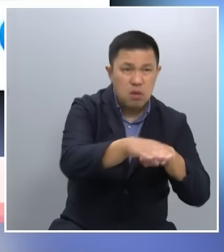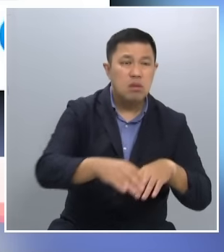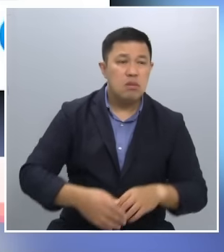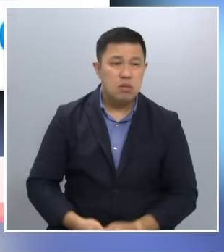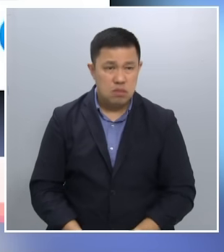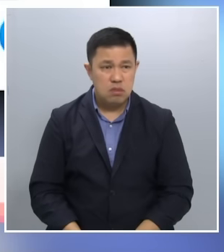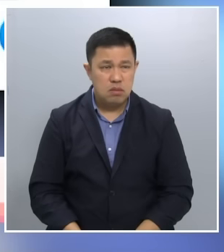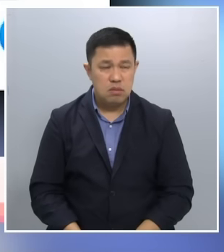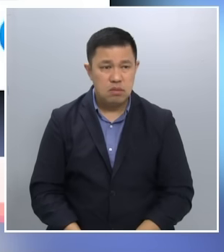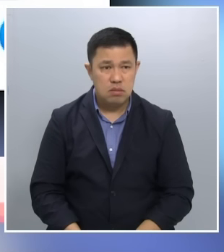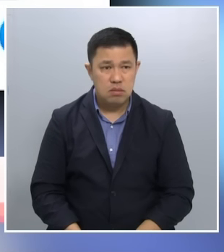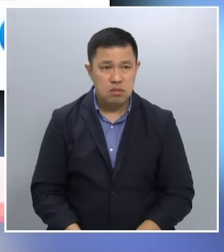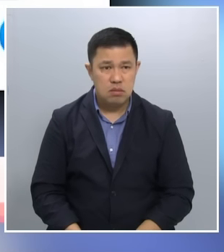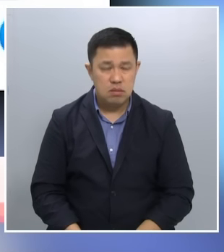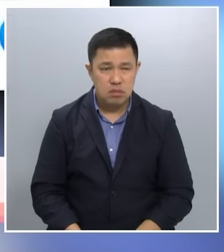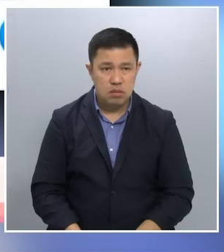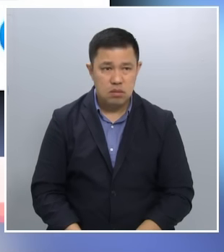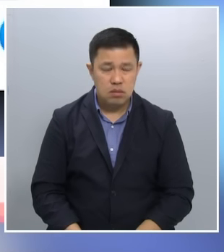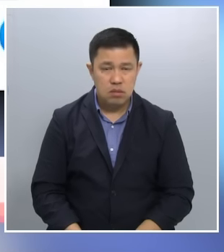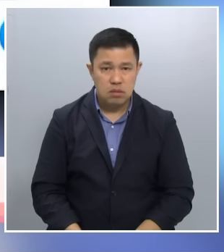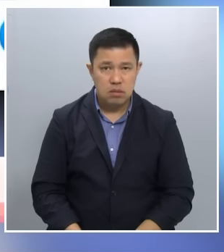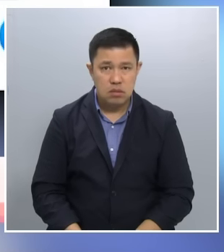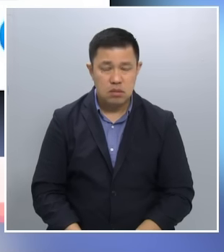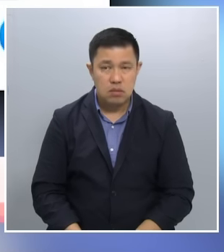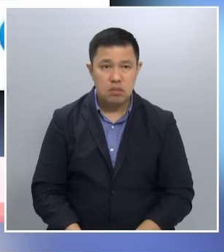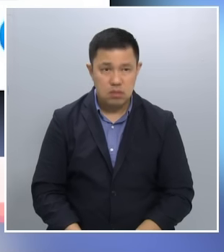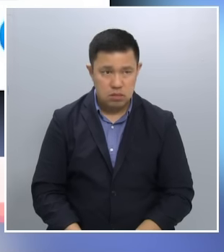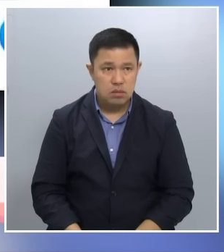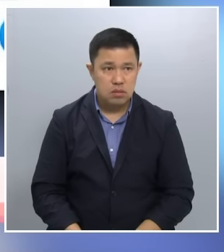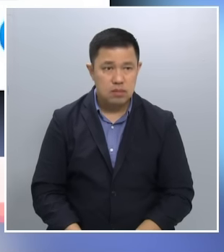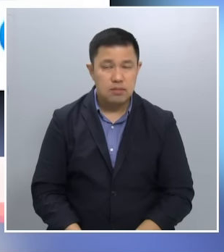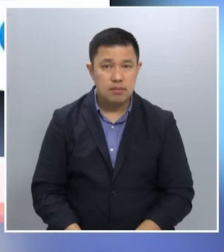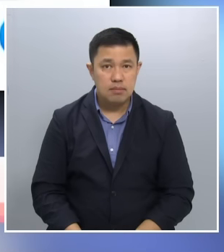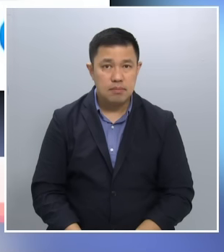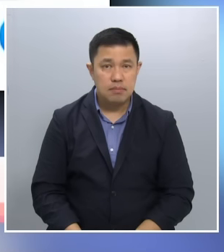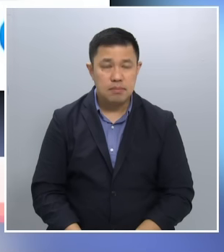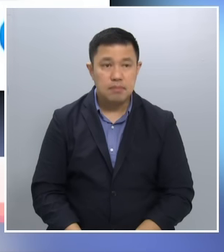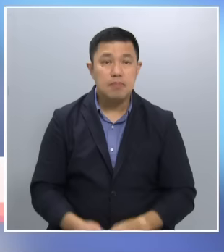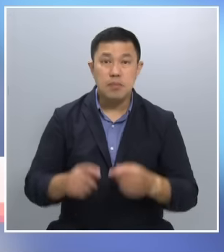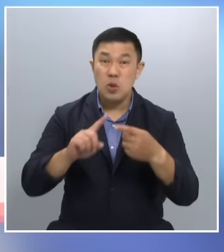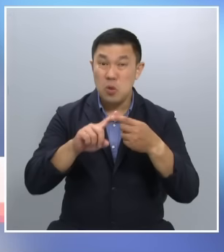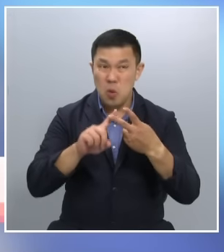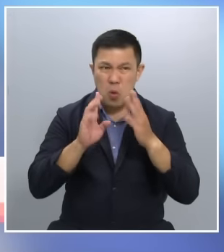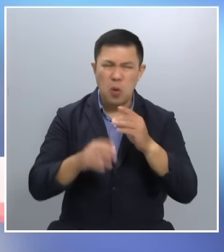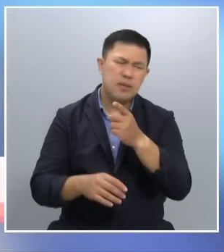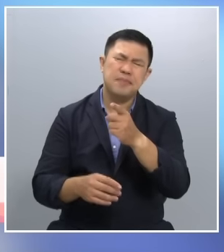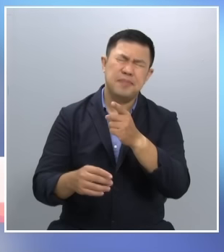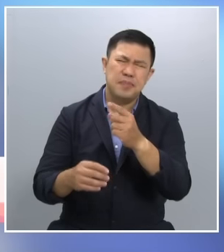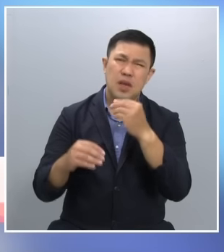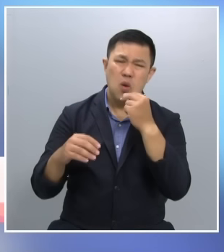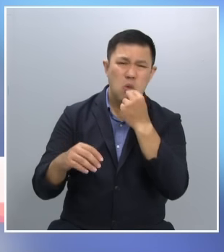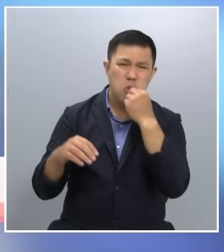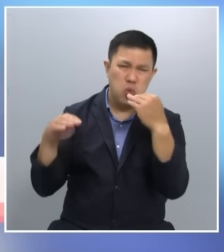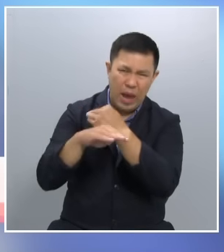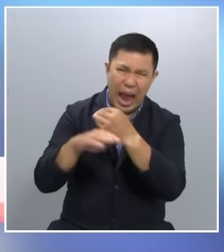ริงๆแล้วจะหาเรื่องเขานั่นแหละมีกล้องนี่บางคนบอกแบบนี ้ค่ะ บางคนก็บอกว่าพักเรื่องของกฎจราจรกับเรื่องของอาชีพเอา